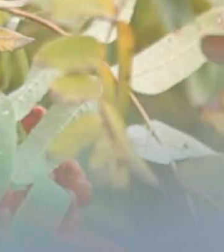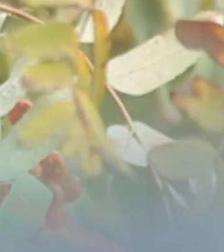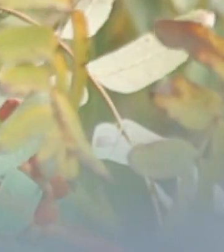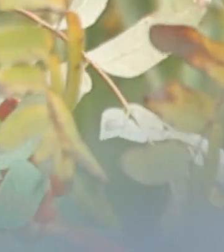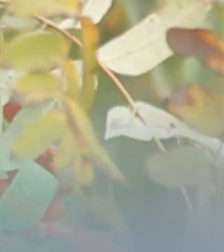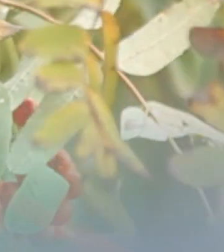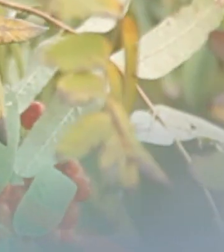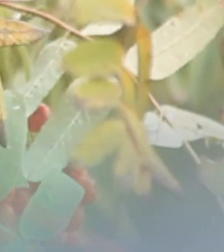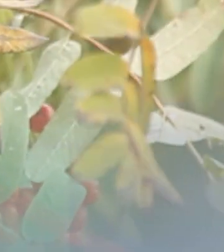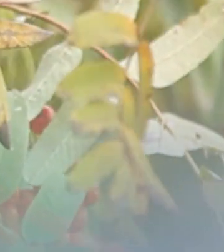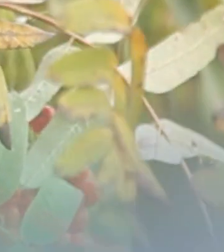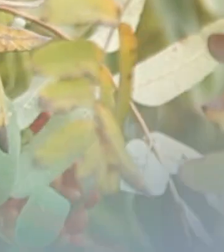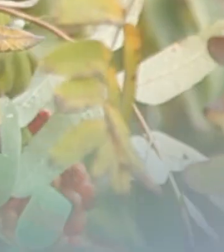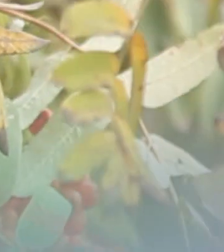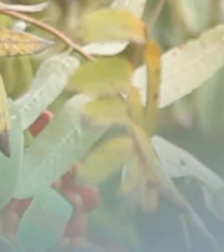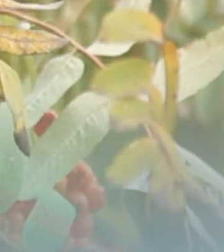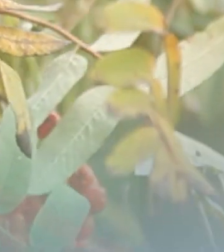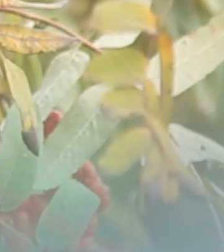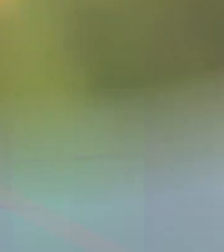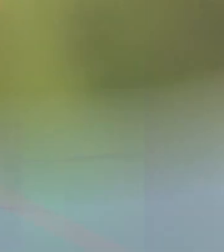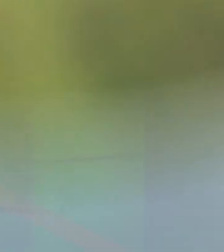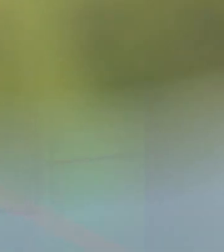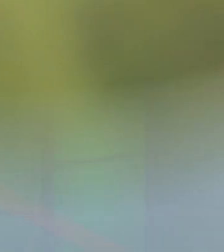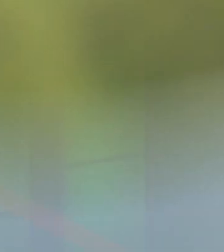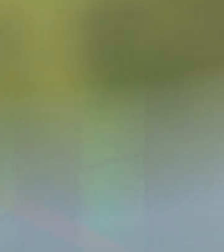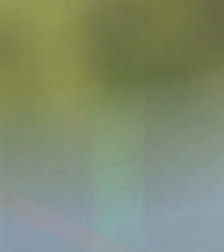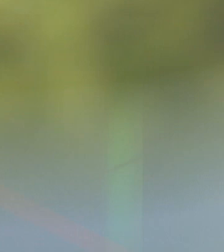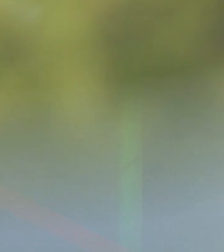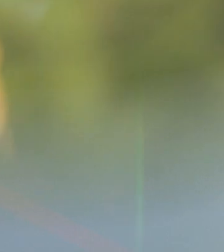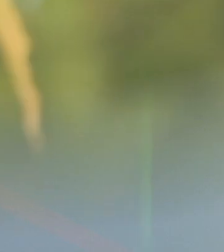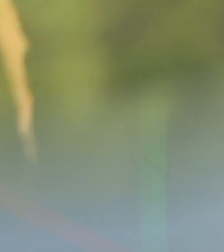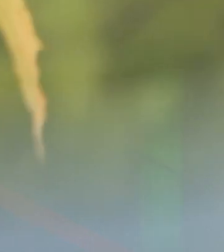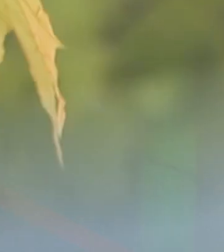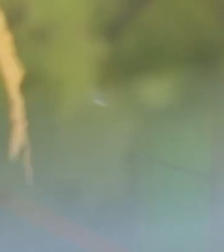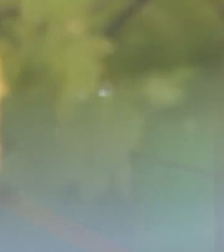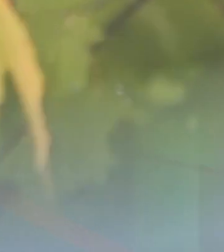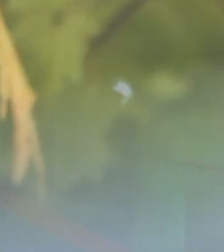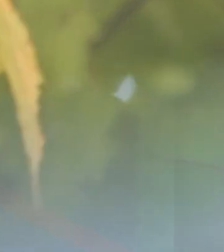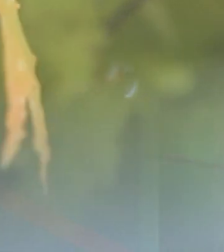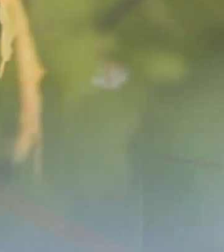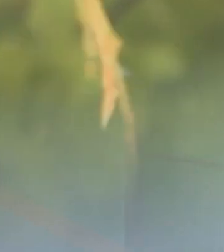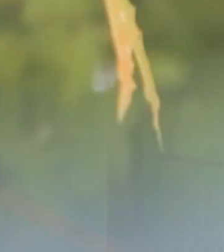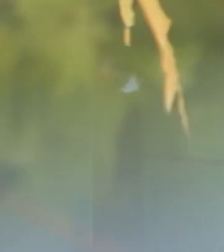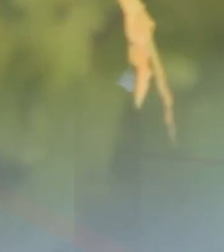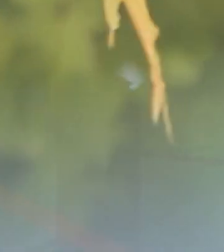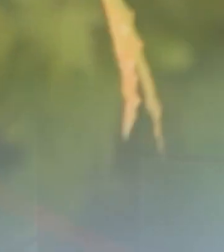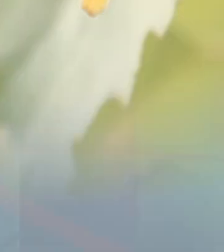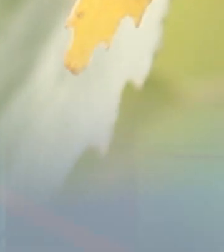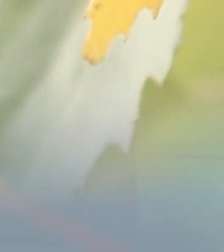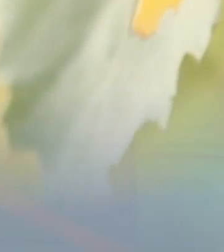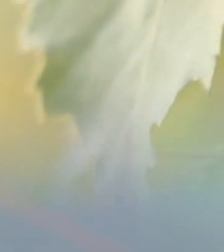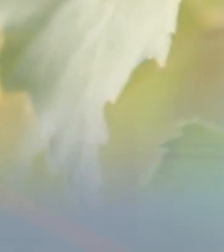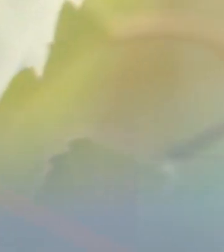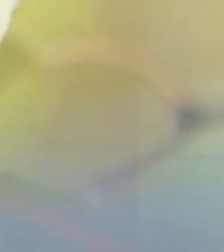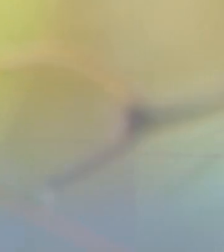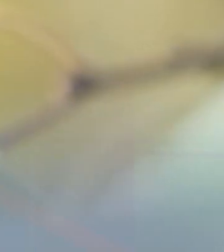кастрычніка, 6,8 градусаў марозу. Здарылася гэта ў 1988 годзе.